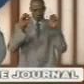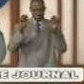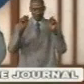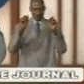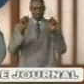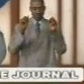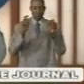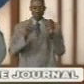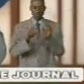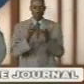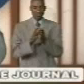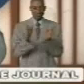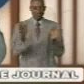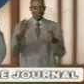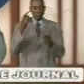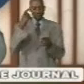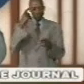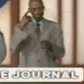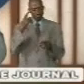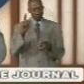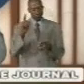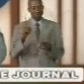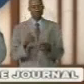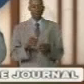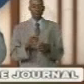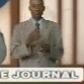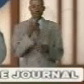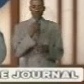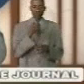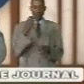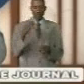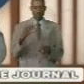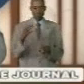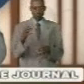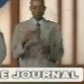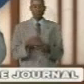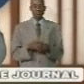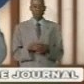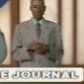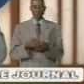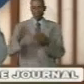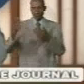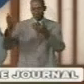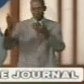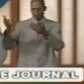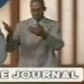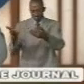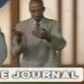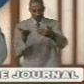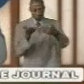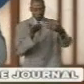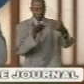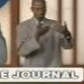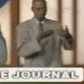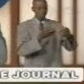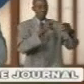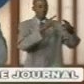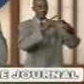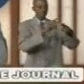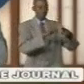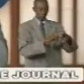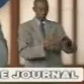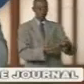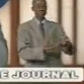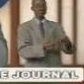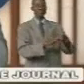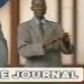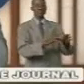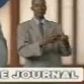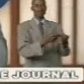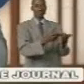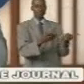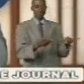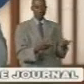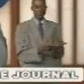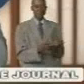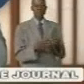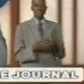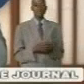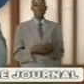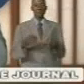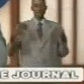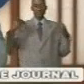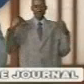invités par les directeurs du protocole du président de la République à occuper leur place pour la accueil des chefs de